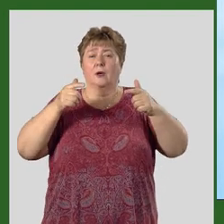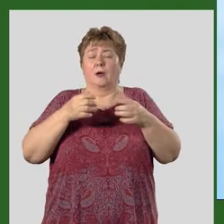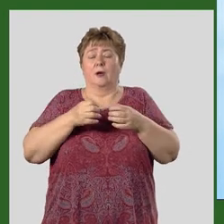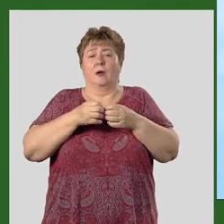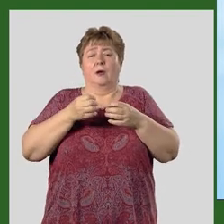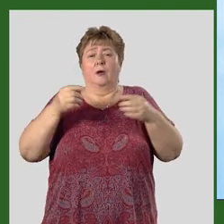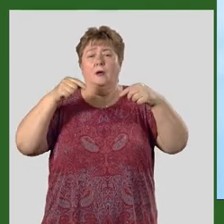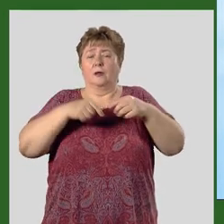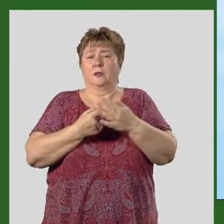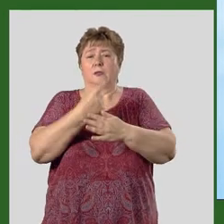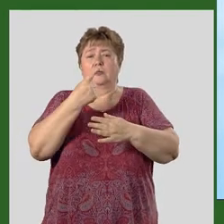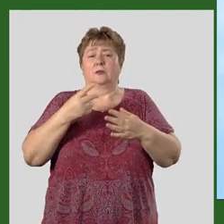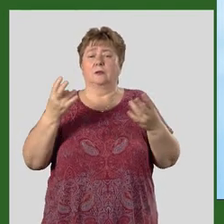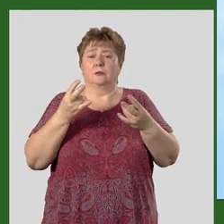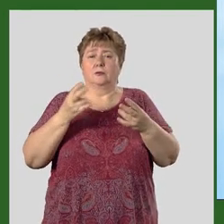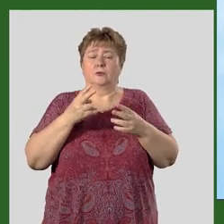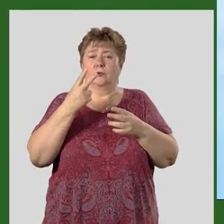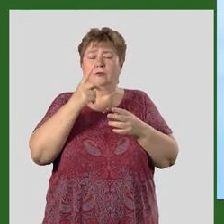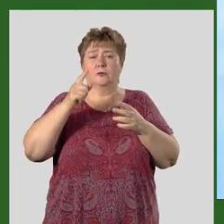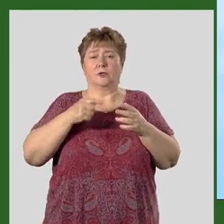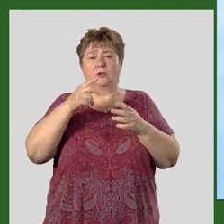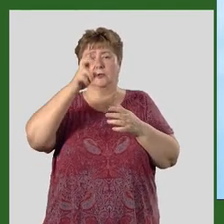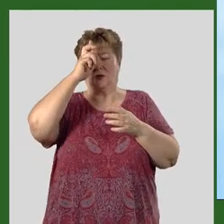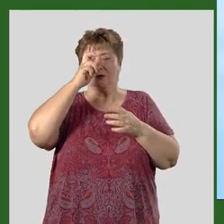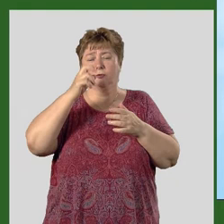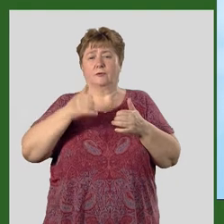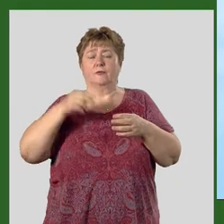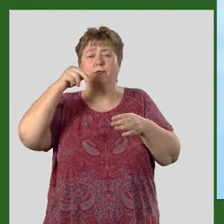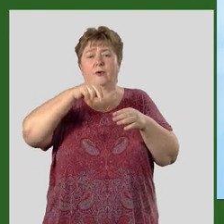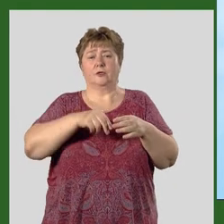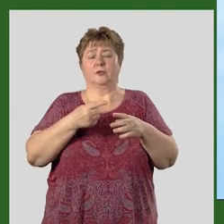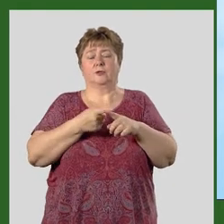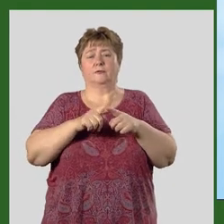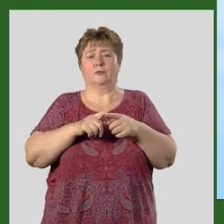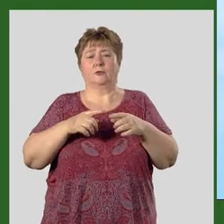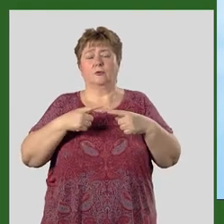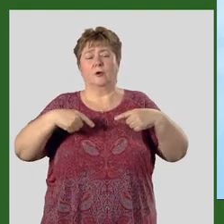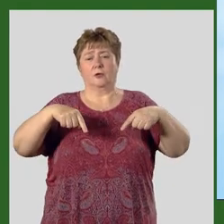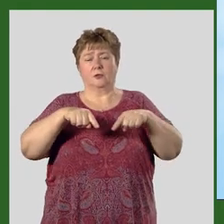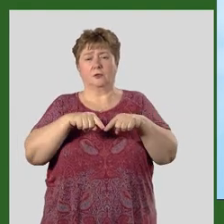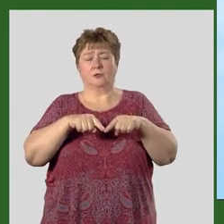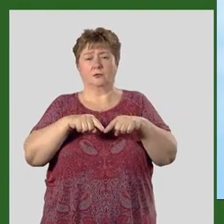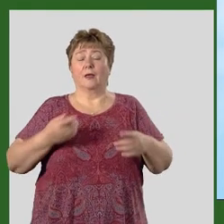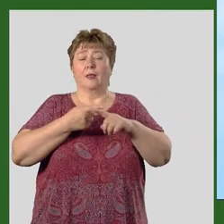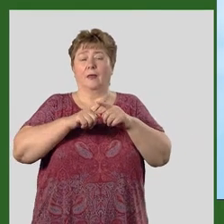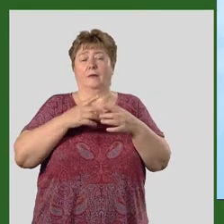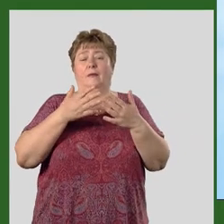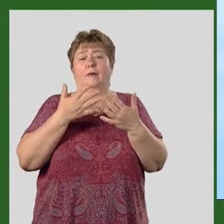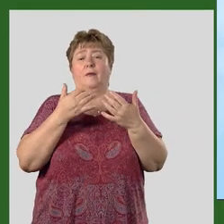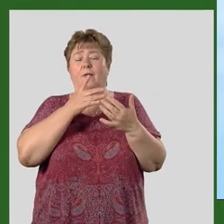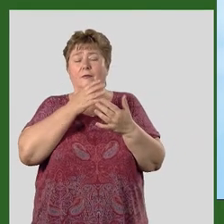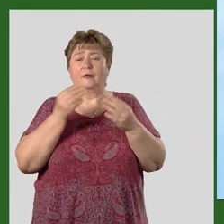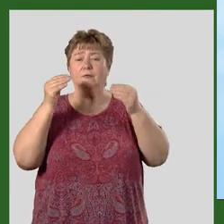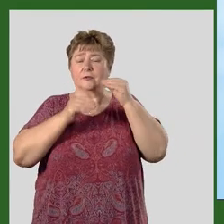образованию требуется признание 2/3 государств, входящих в данную организацию. На данный момент в